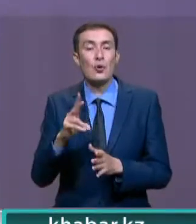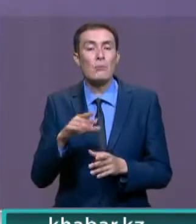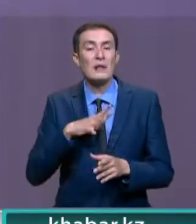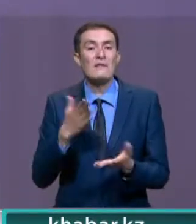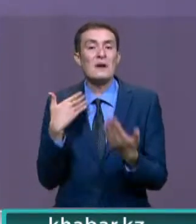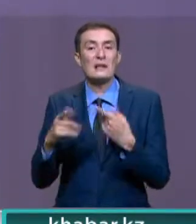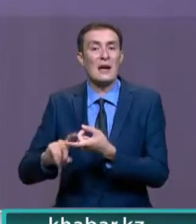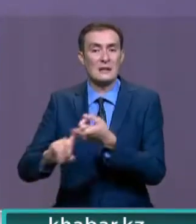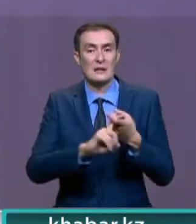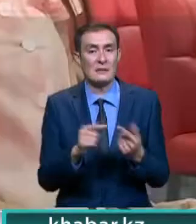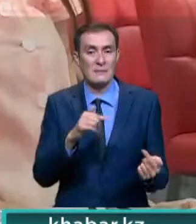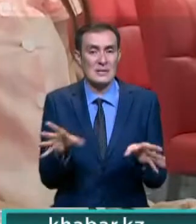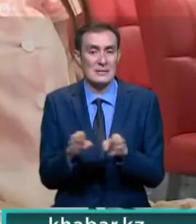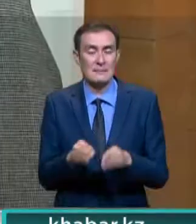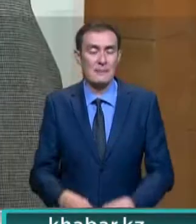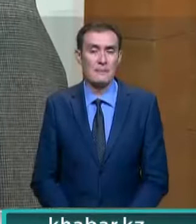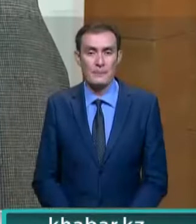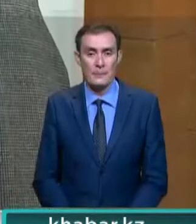лиц.